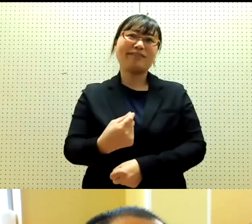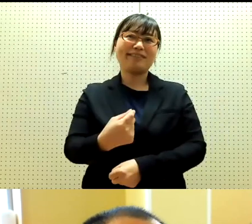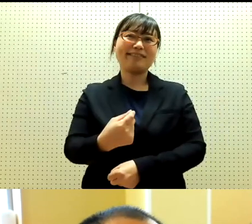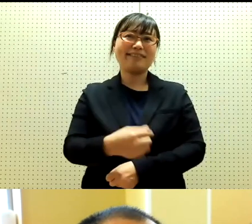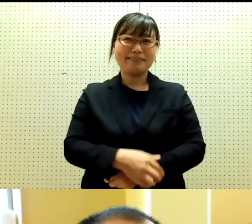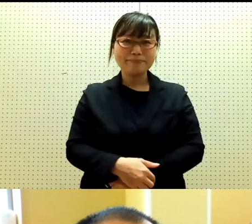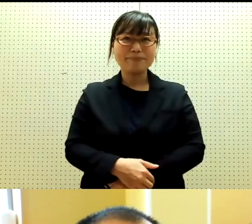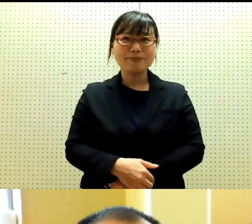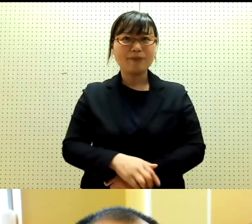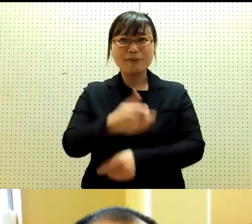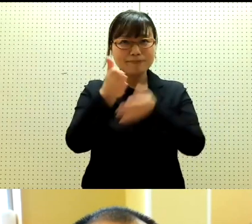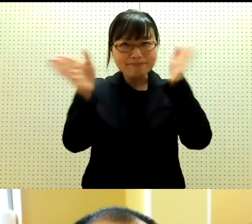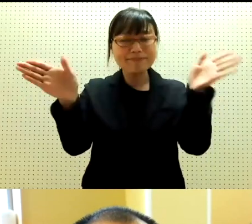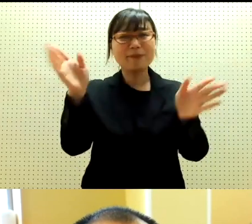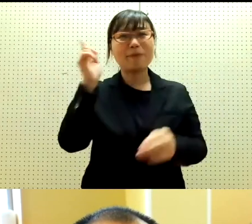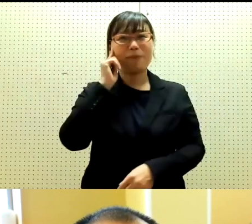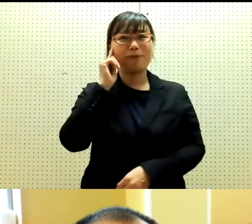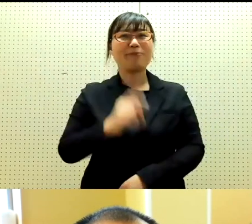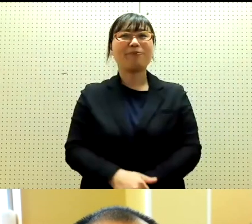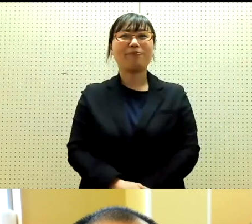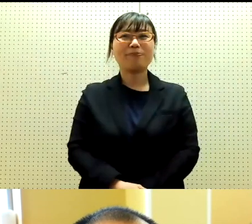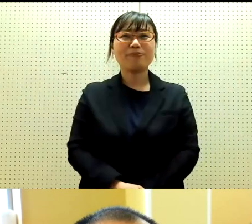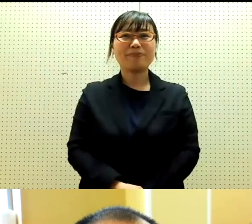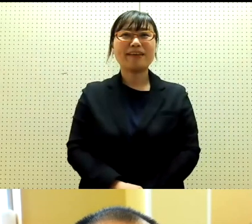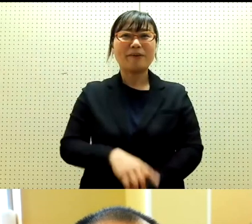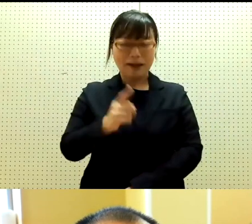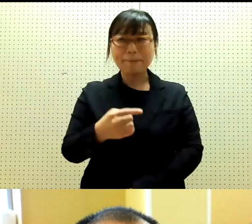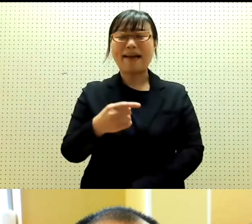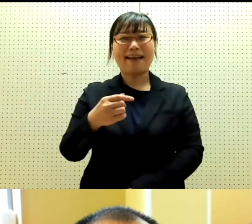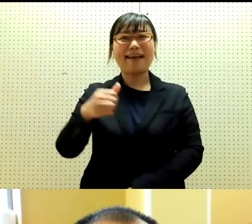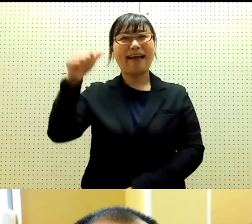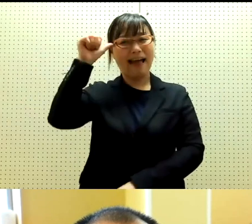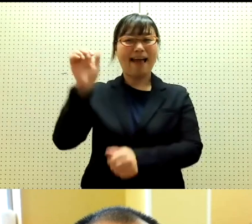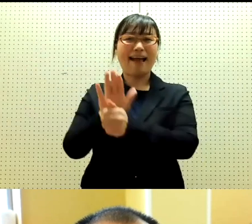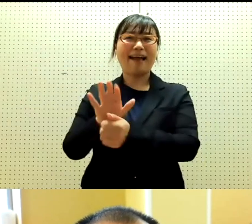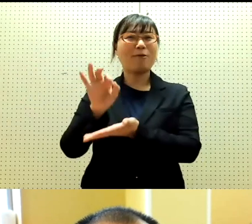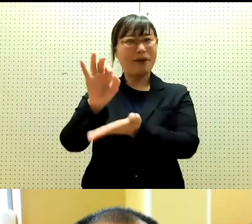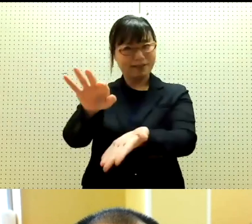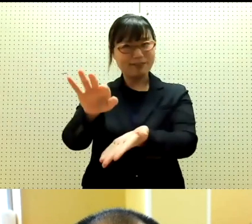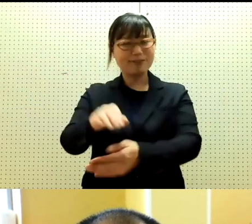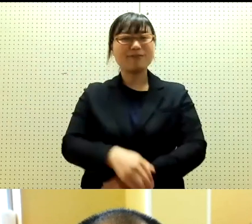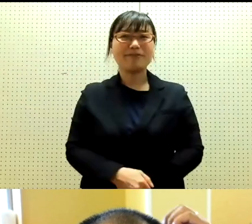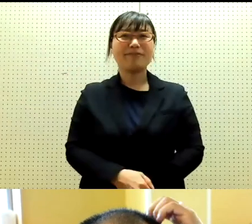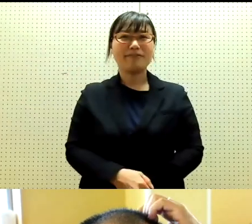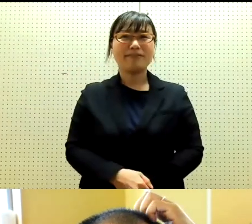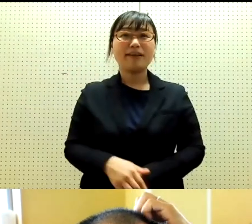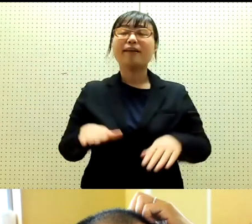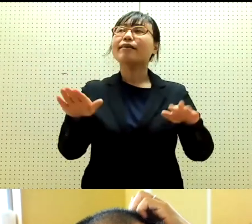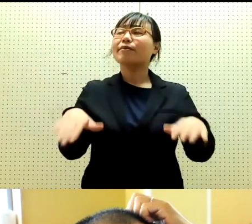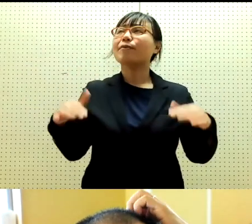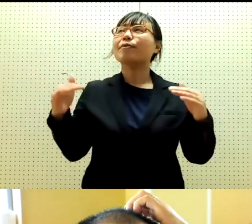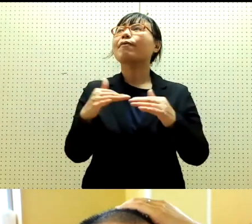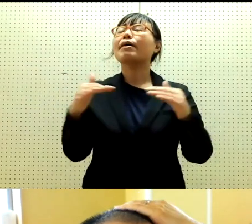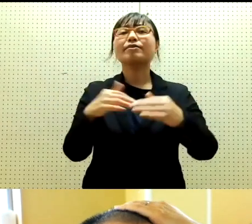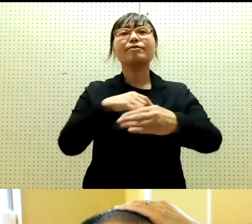てくるかなと思います。まあ、これはジャストアドバイスですね。で、そこで、まあ、今日のお話長い中で一つ、まあ、